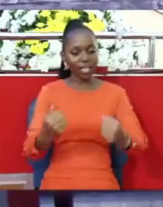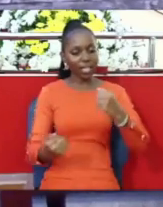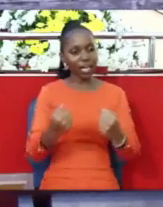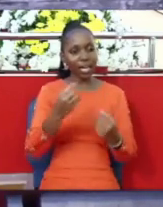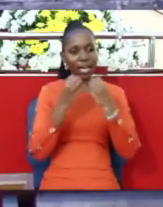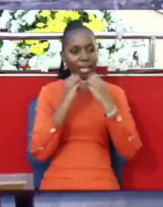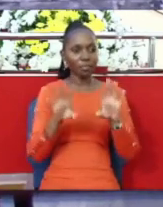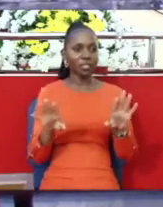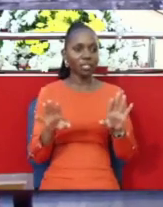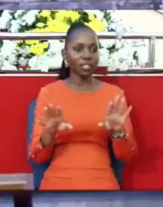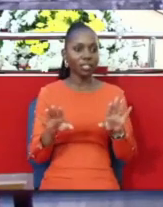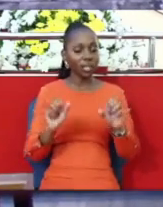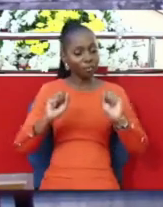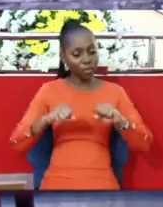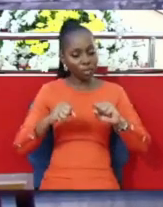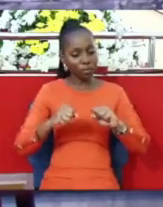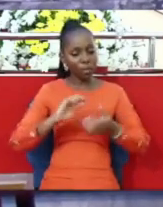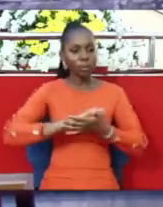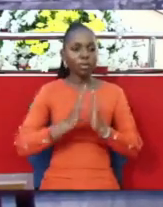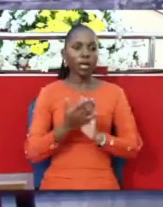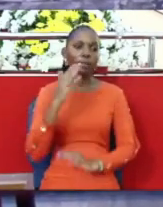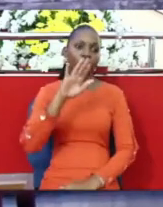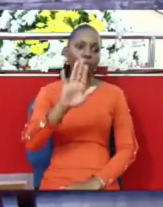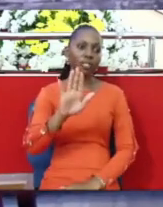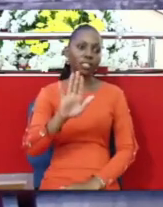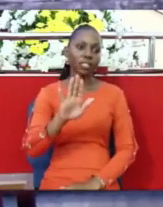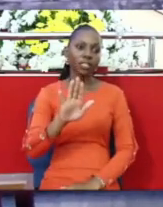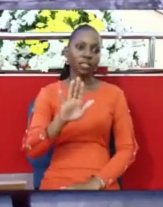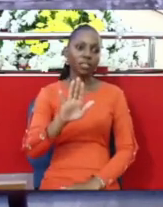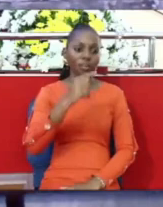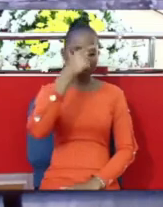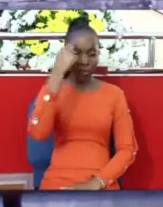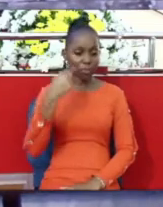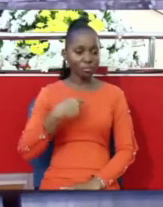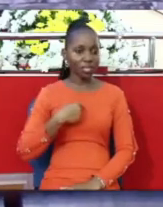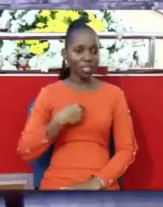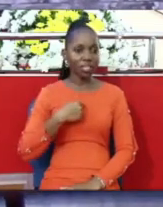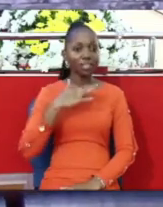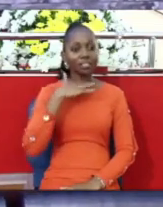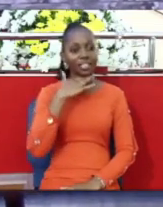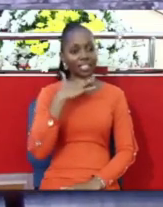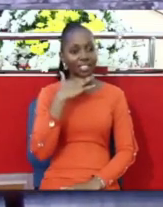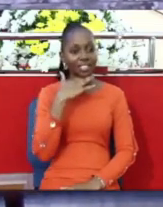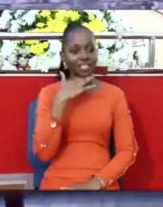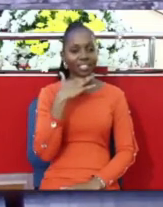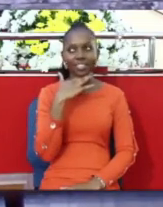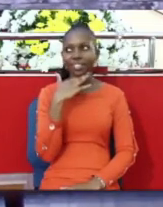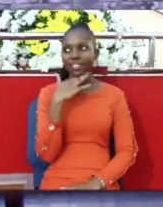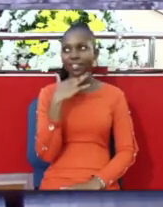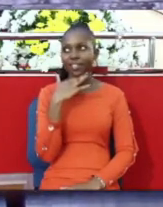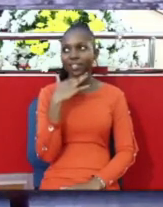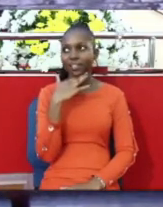Nikiwa nimenyakuliwa, nimenyakuliwa. Ole wako. Kama nitakuwa raptured, nikiwa nina deni yako. Eva will